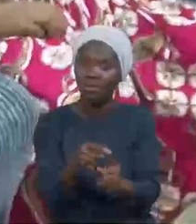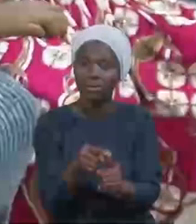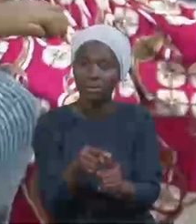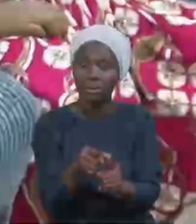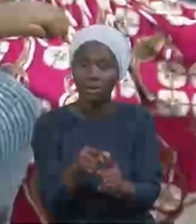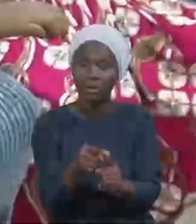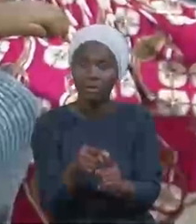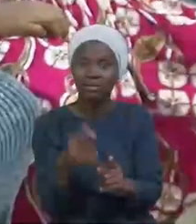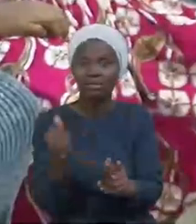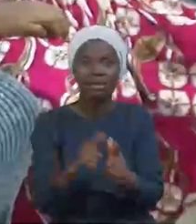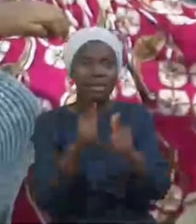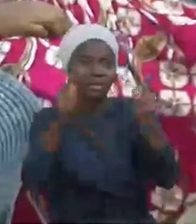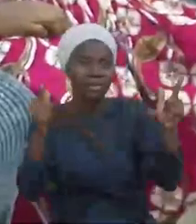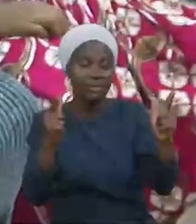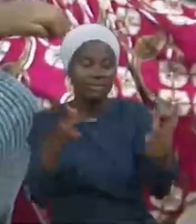Lorsqu'un grand visiteur,